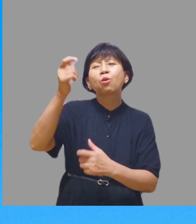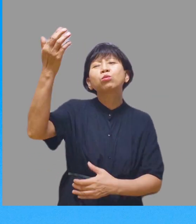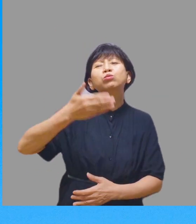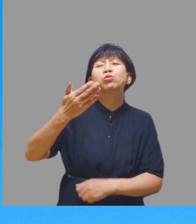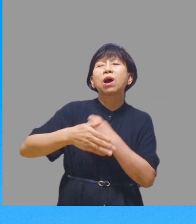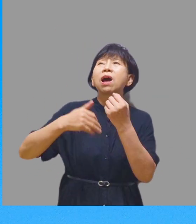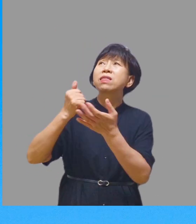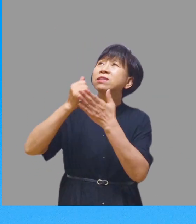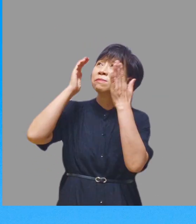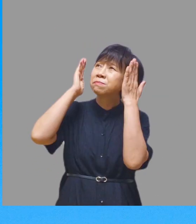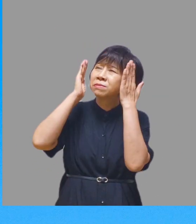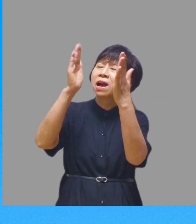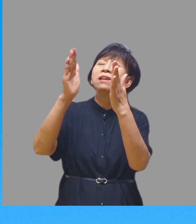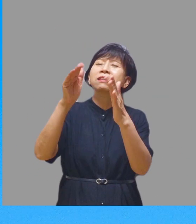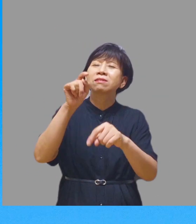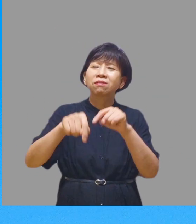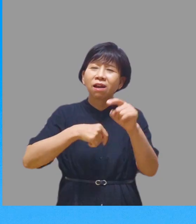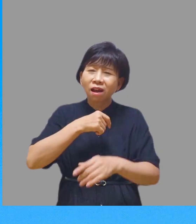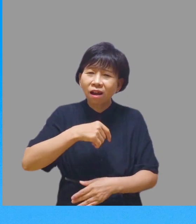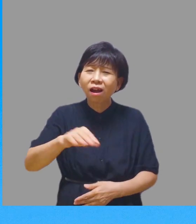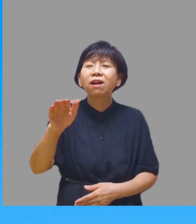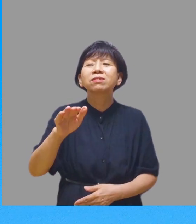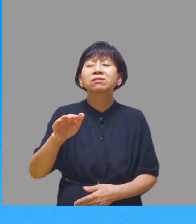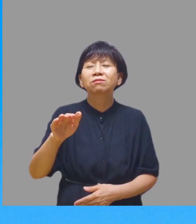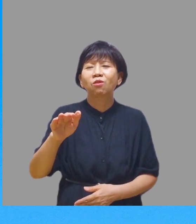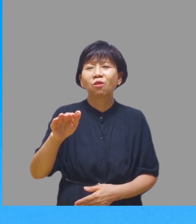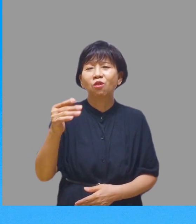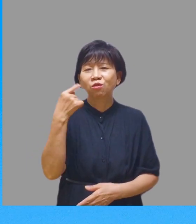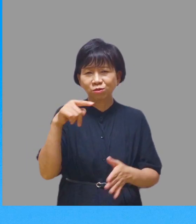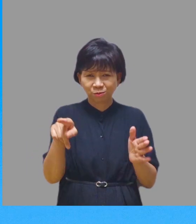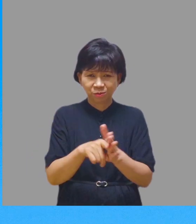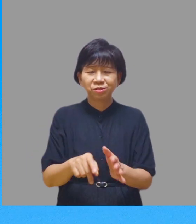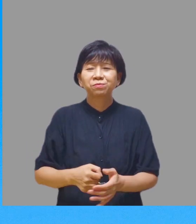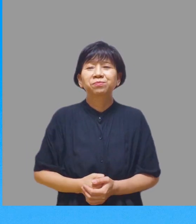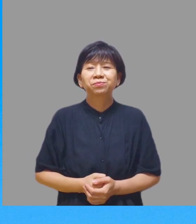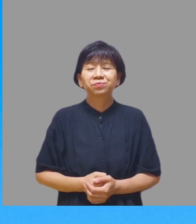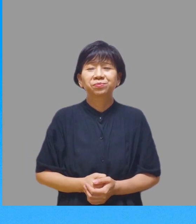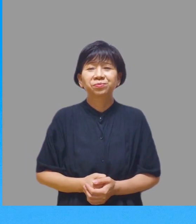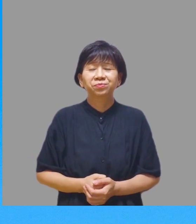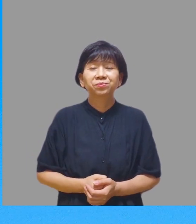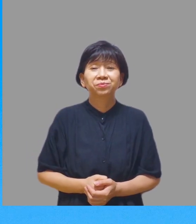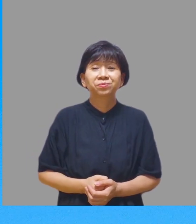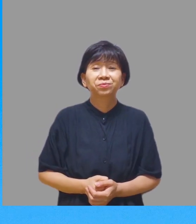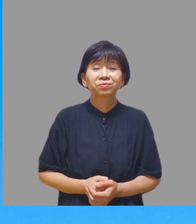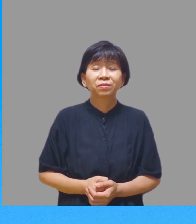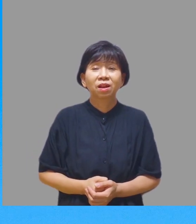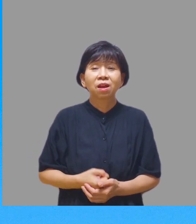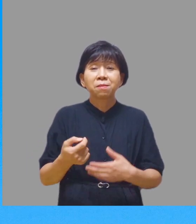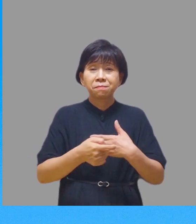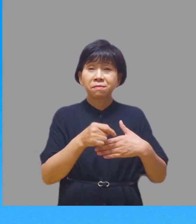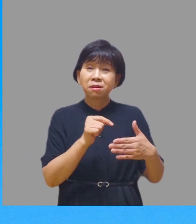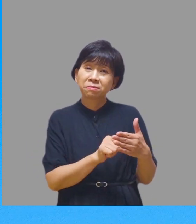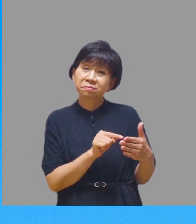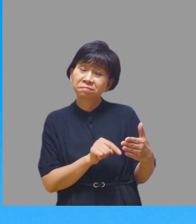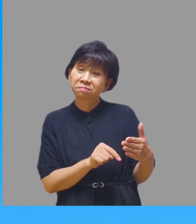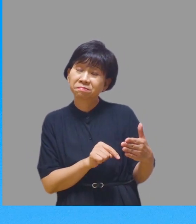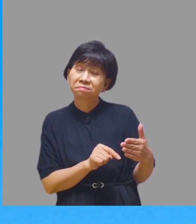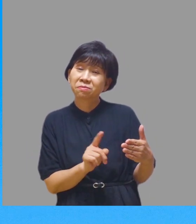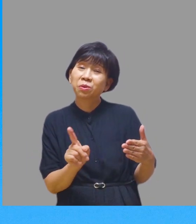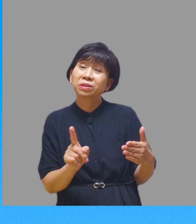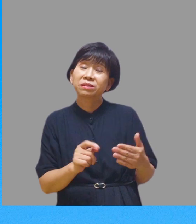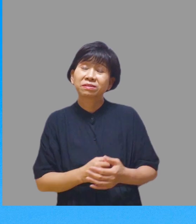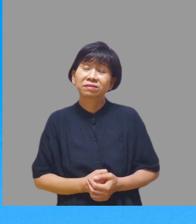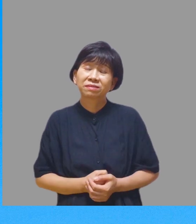하나님을 향해 나아가는 것인 줄 믿습니다. 혹시 우리 마음은 어디에 머물러